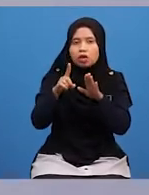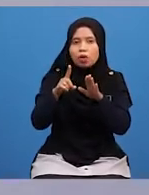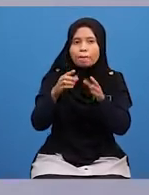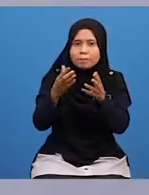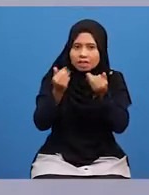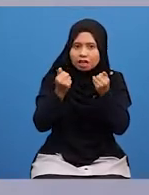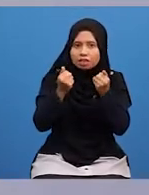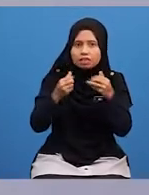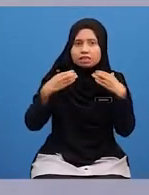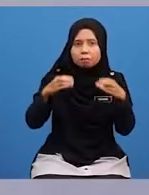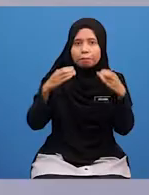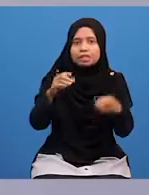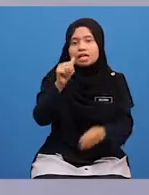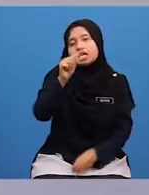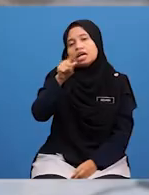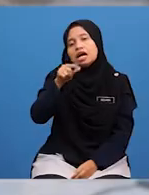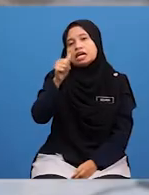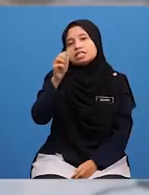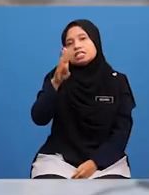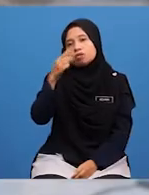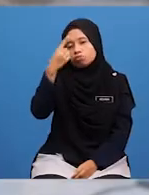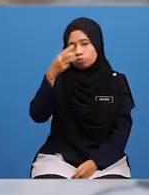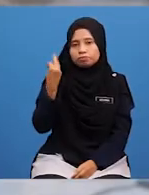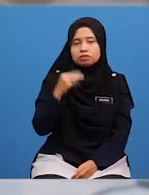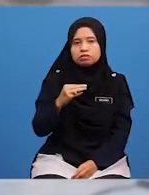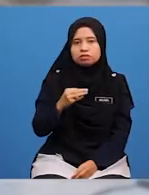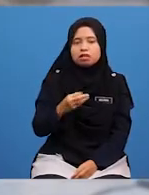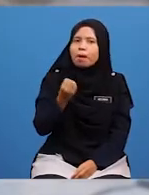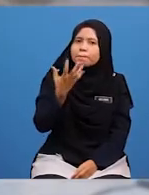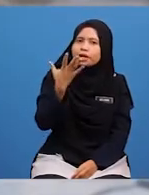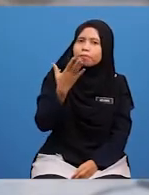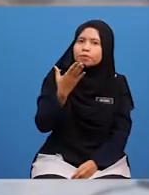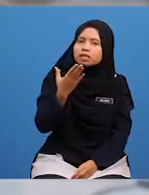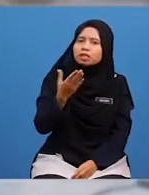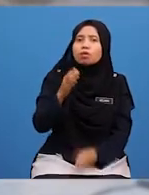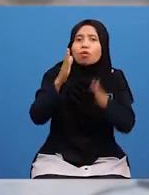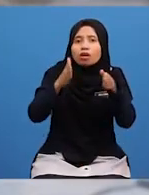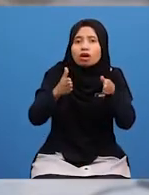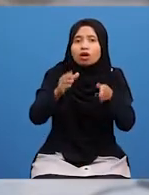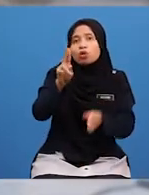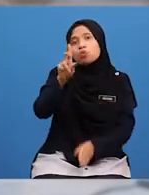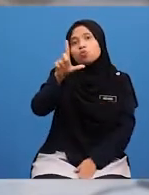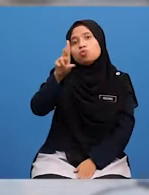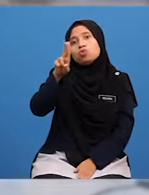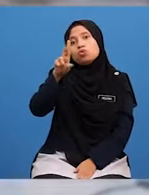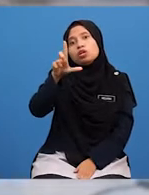disegerakan azab untuk mereka. Murid-murid, berapakah bilangan Rasul Ulul